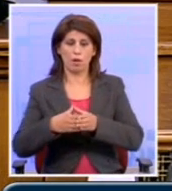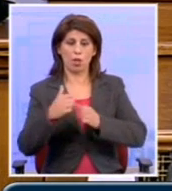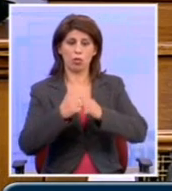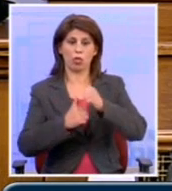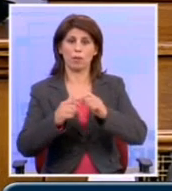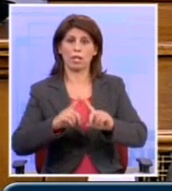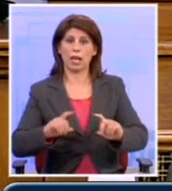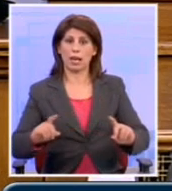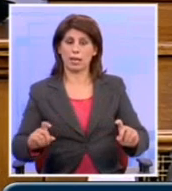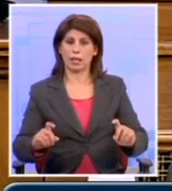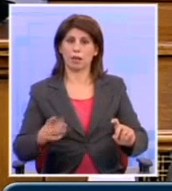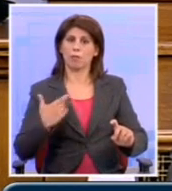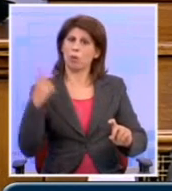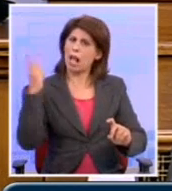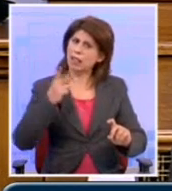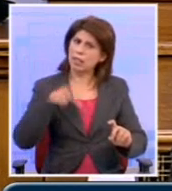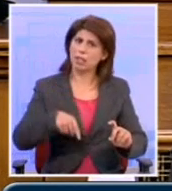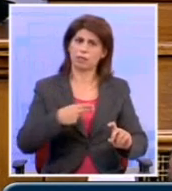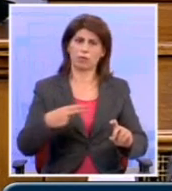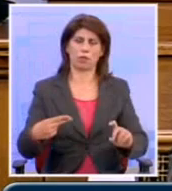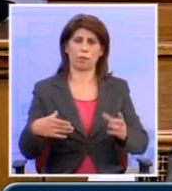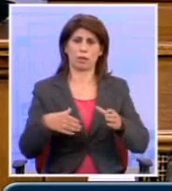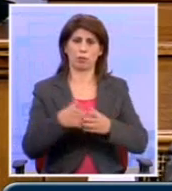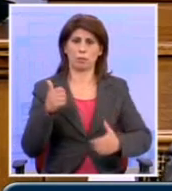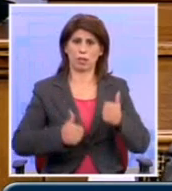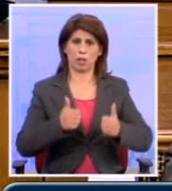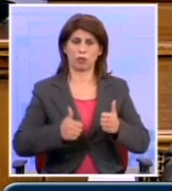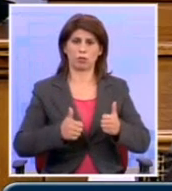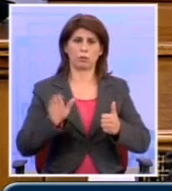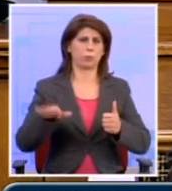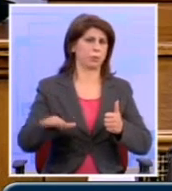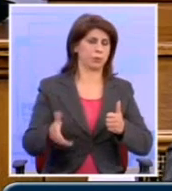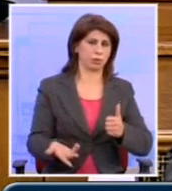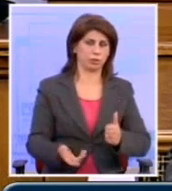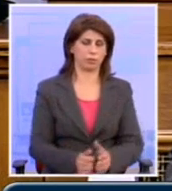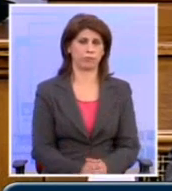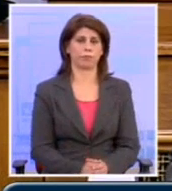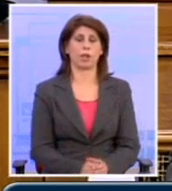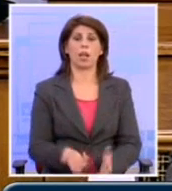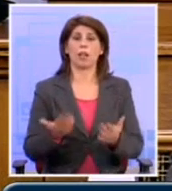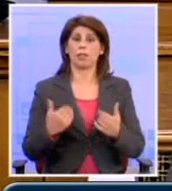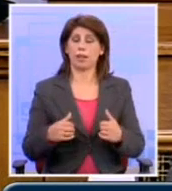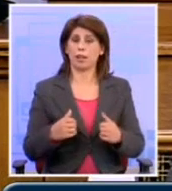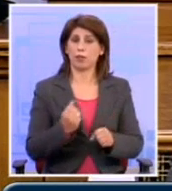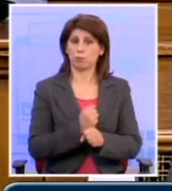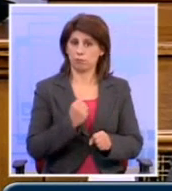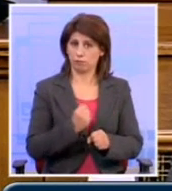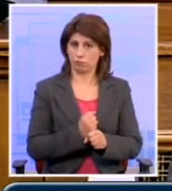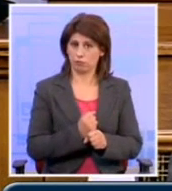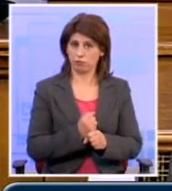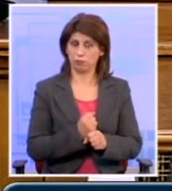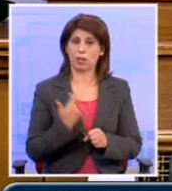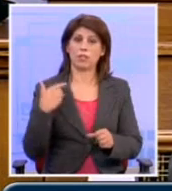υλικών, παρότι υπήρχαν καταγγελίες, η Επιτροπή Ανταγωνισμού το απαξίωσε. Δεν έχουμε ασχοληθεί και